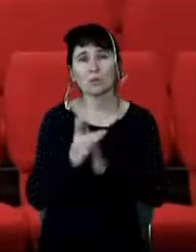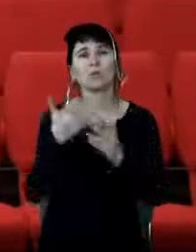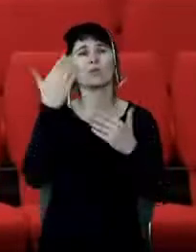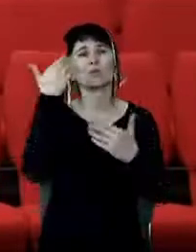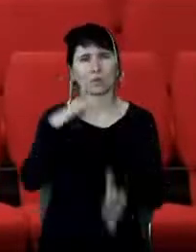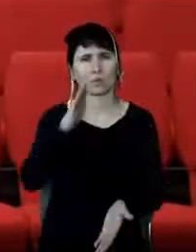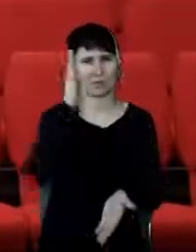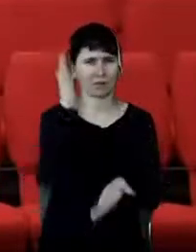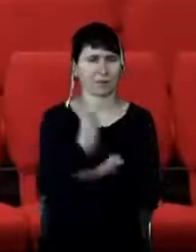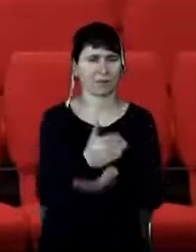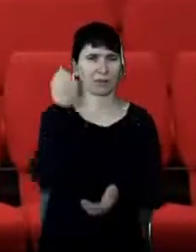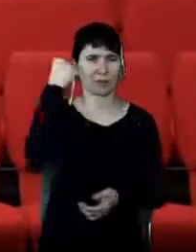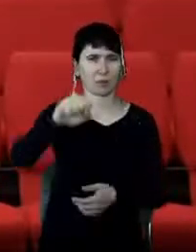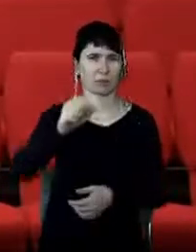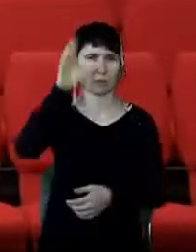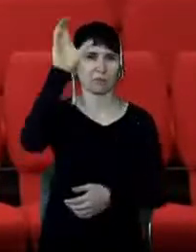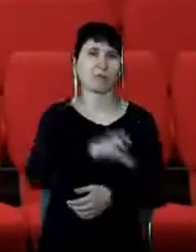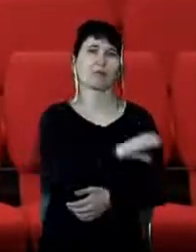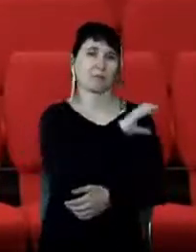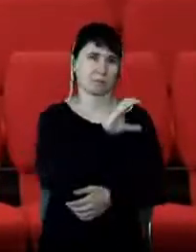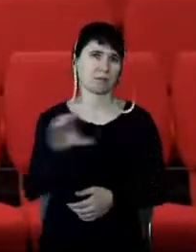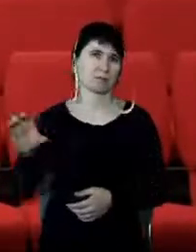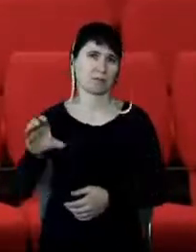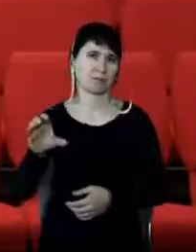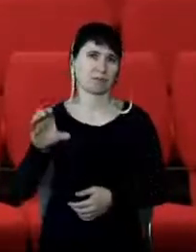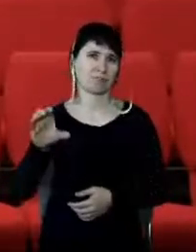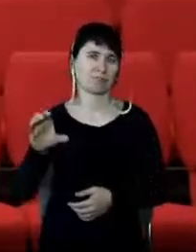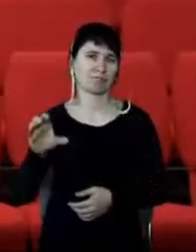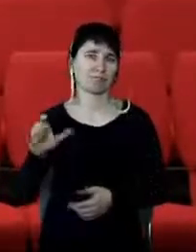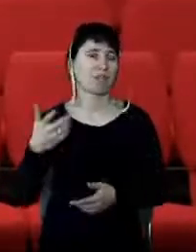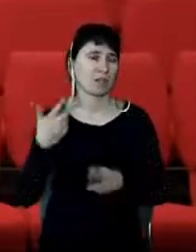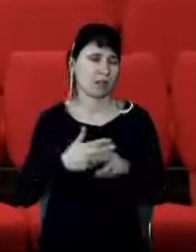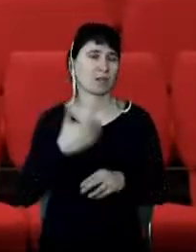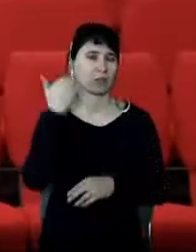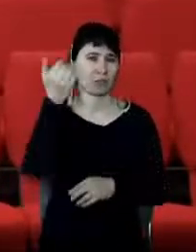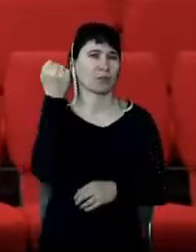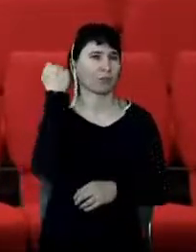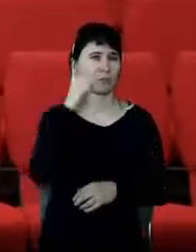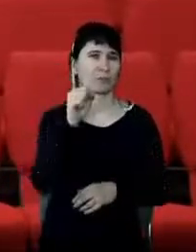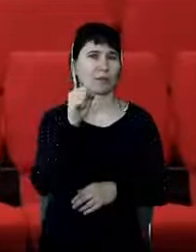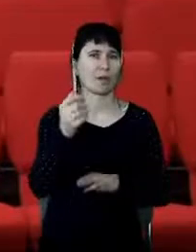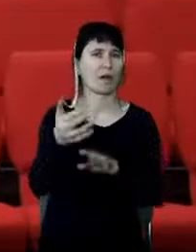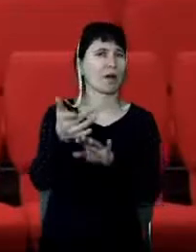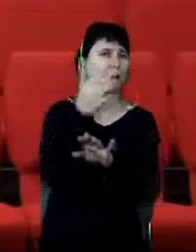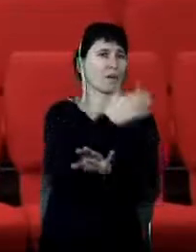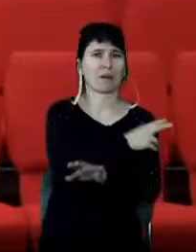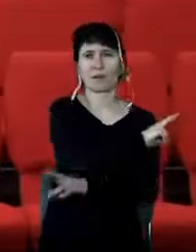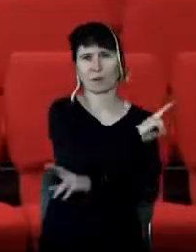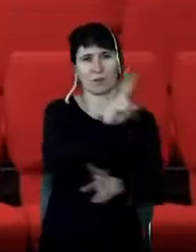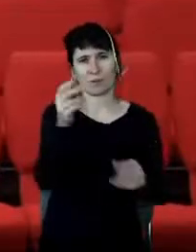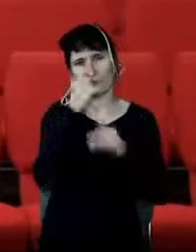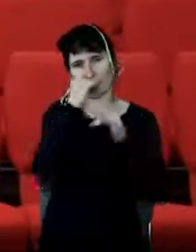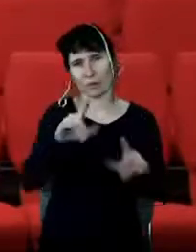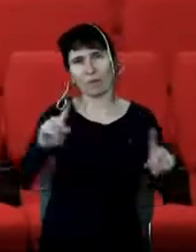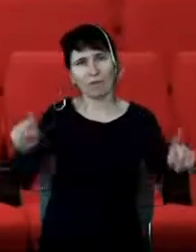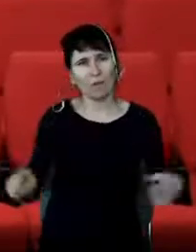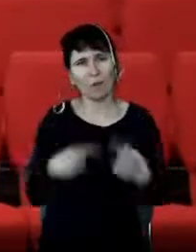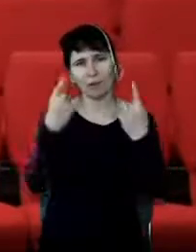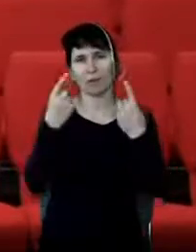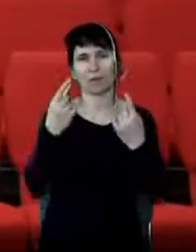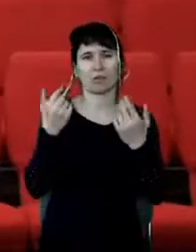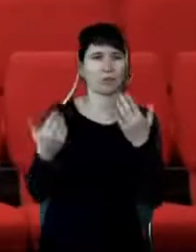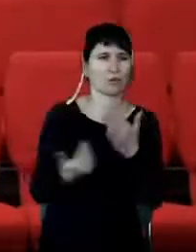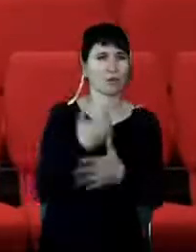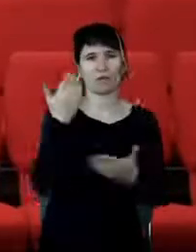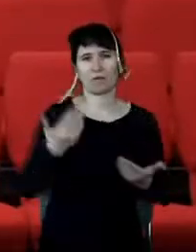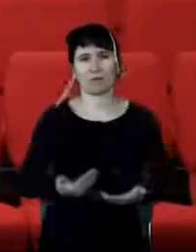на Христі. Це була перемога, якої до Нього ніхто не робив. Ніхто не воскресав і не жив, не продовжував жити. Всі помирали,